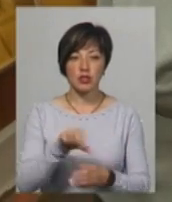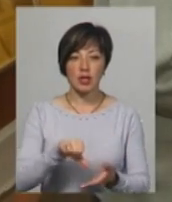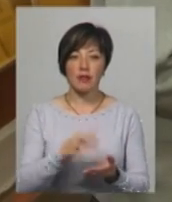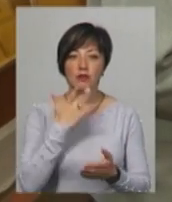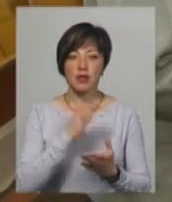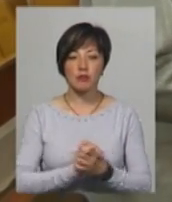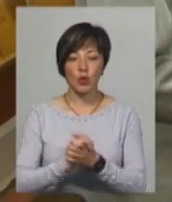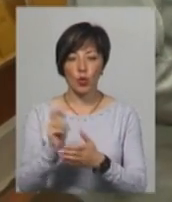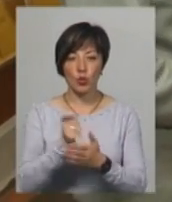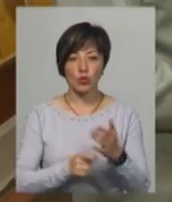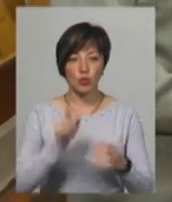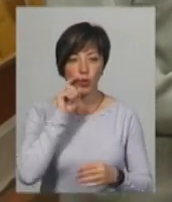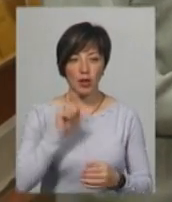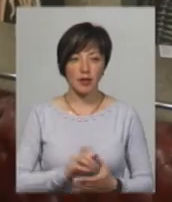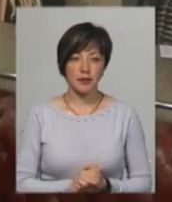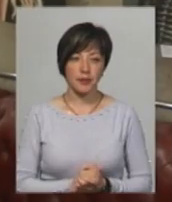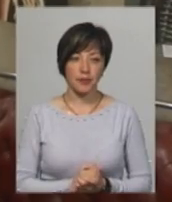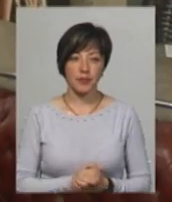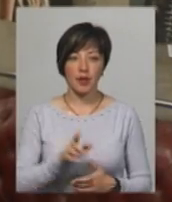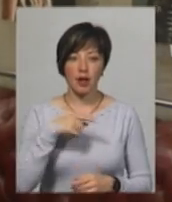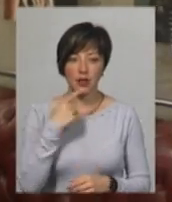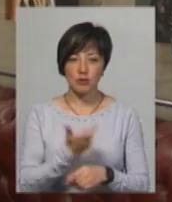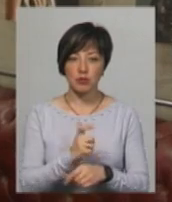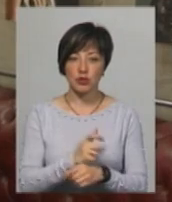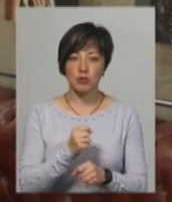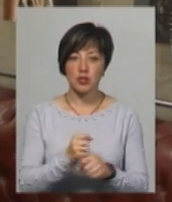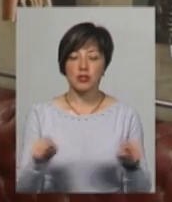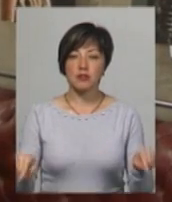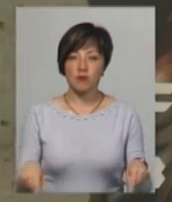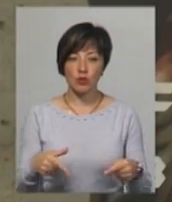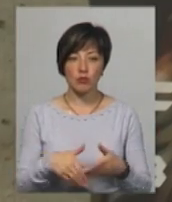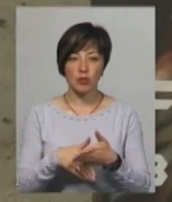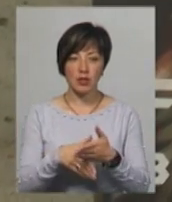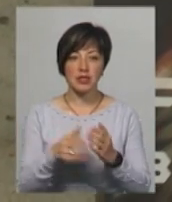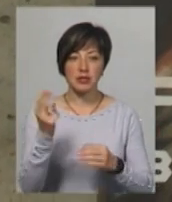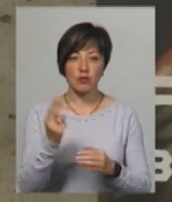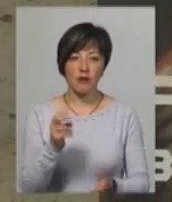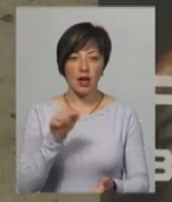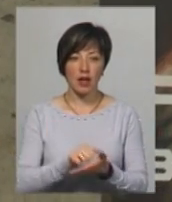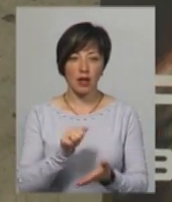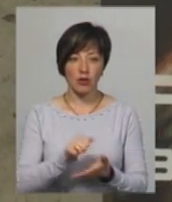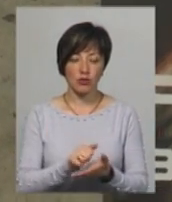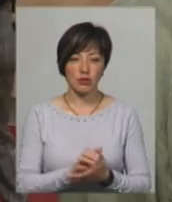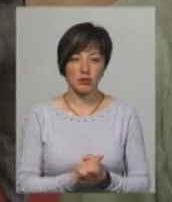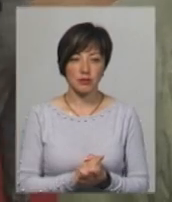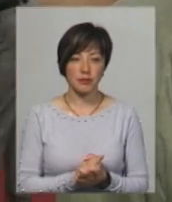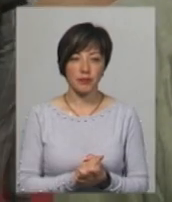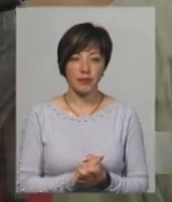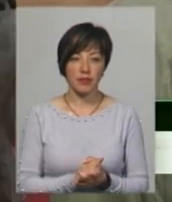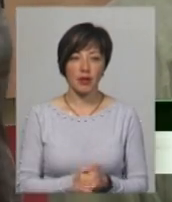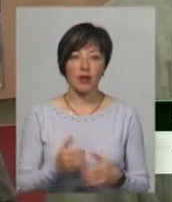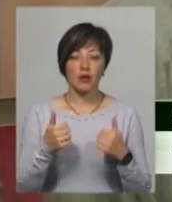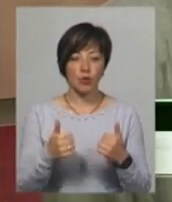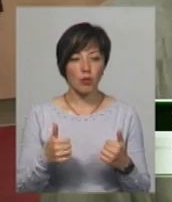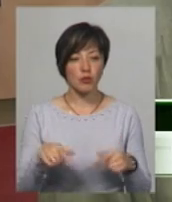Національної спілки художників України Яків Павлович. Каже, більшість робіт створені за допомогою цифрових редакторів. Добре те, що дівчата